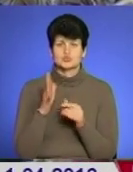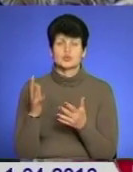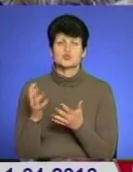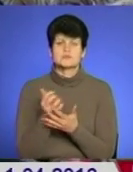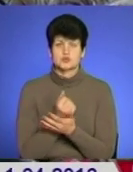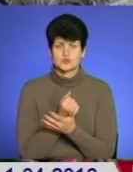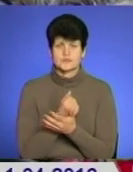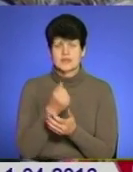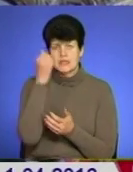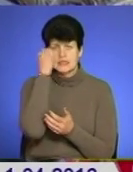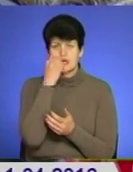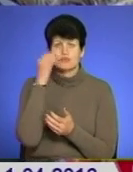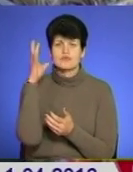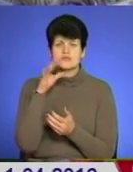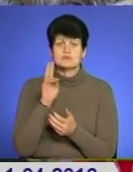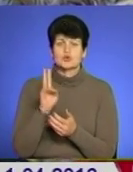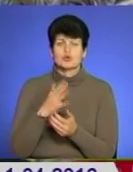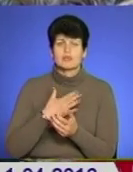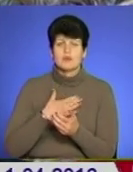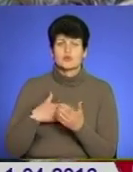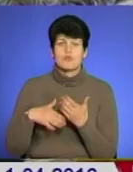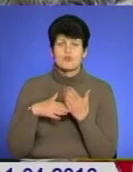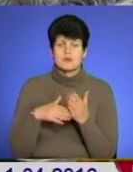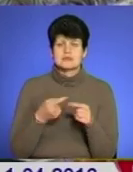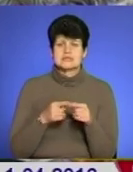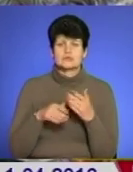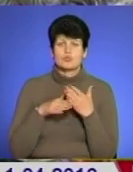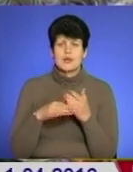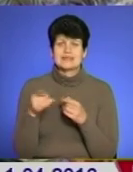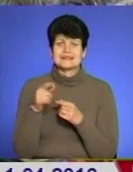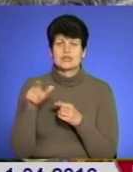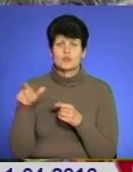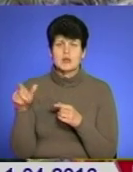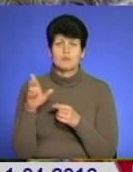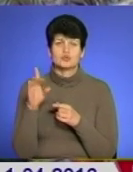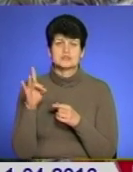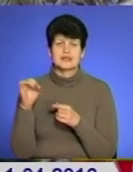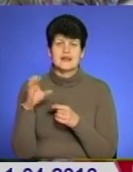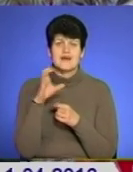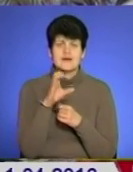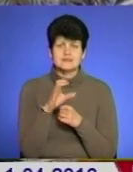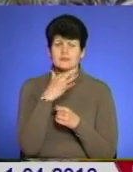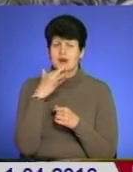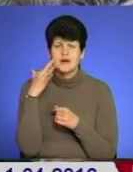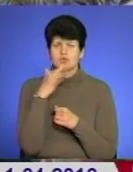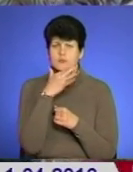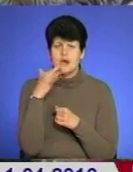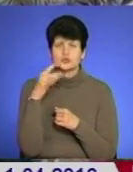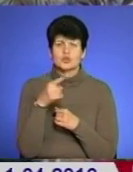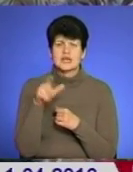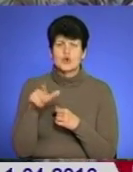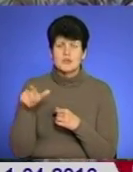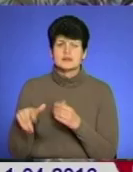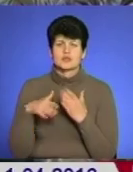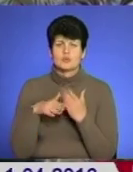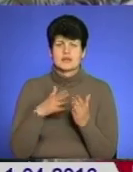і дякую всім, хто нам допомагав. Це допомагали і тернополяни, бункер-ез, і багато-багато громадян, які допомагають нас в